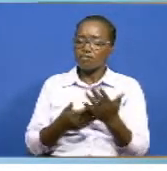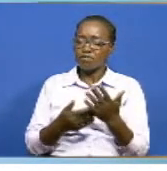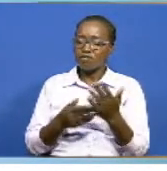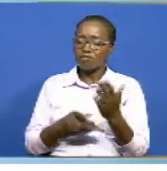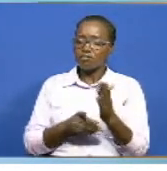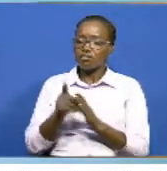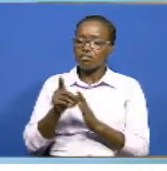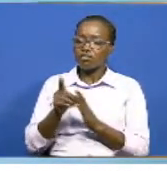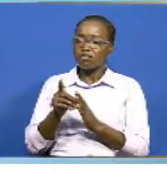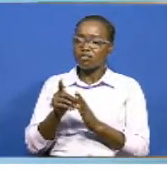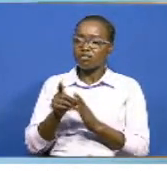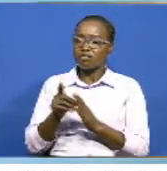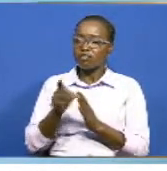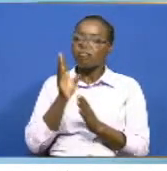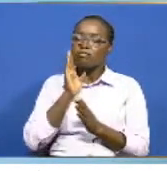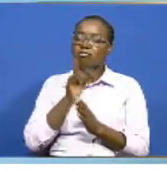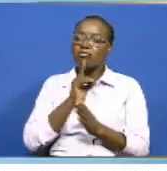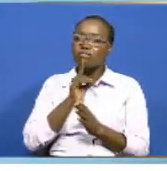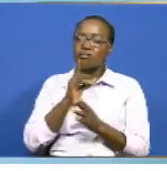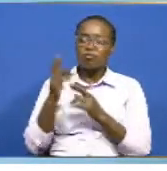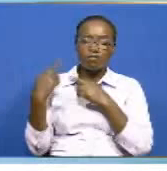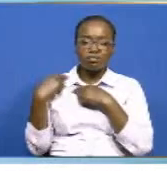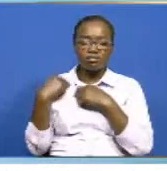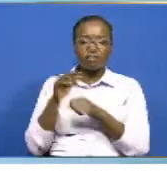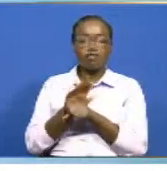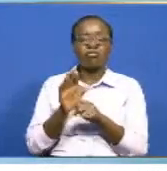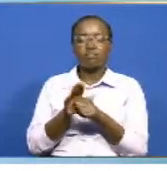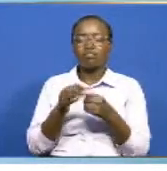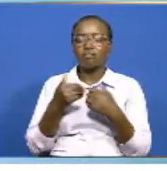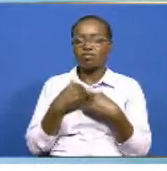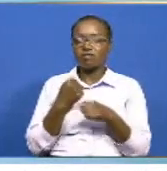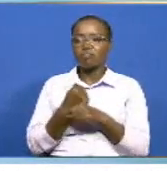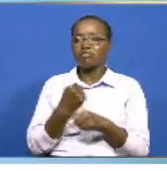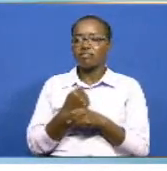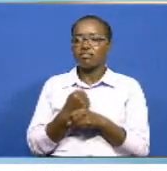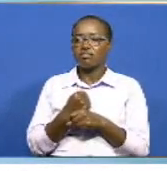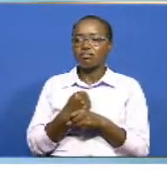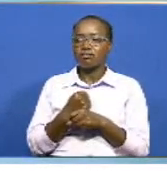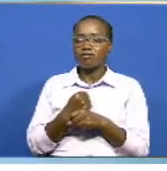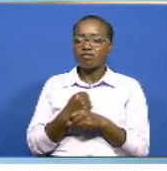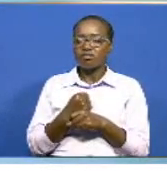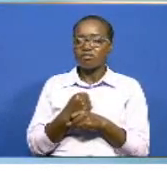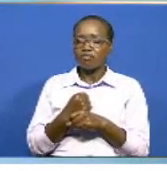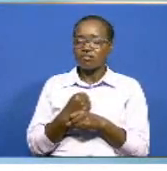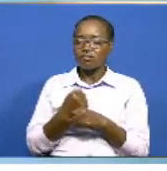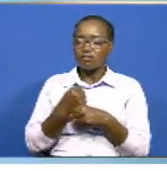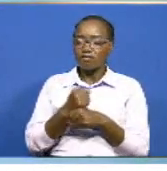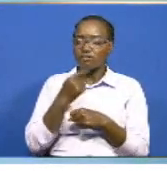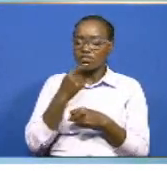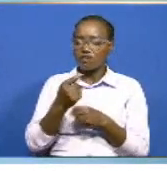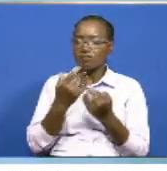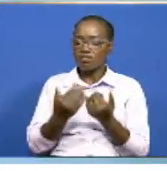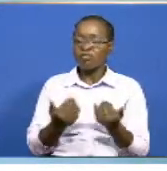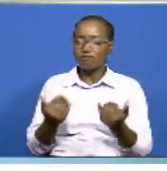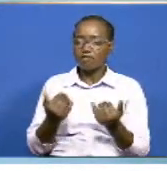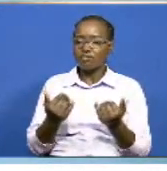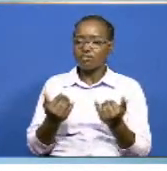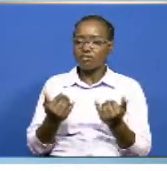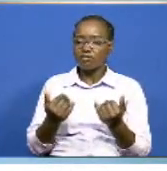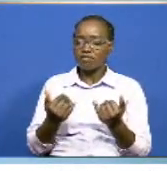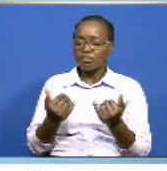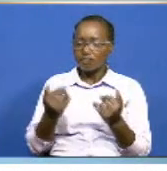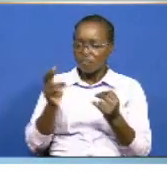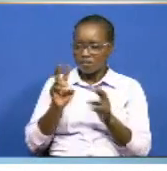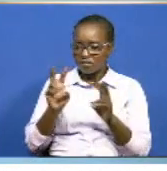kujiendeleza, wazazi wanalo jukumu kubwa zaidi ya kufanya katika kuhakikisha kwamba watoto wanaangalia zile vitu